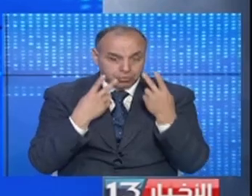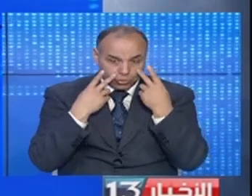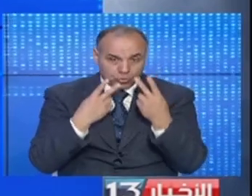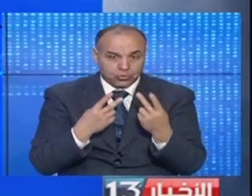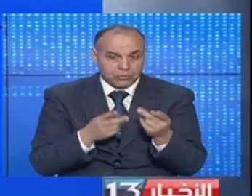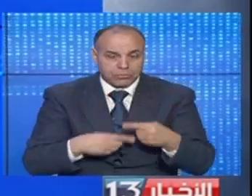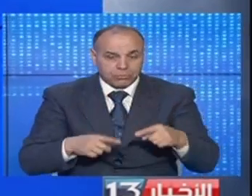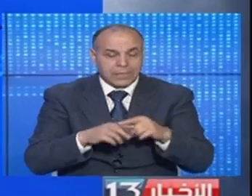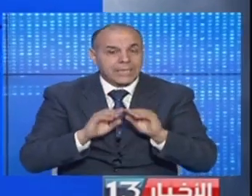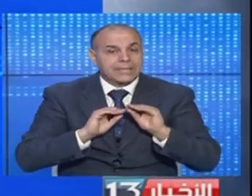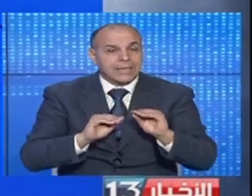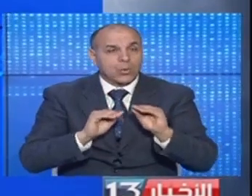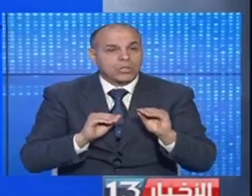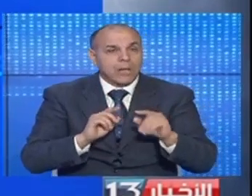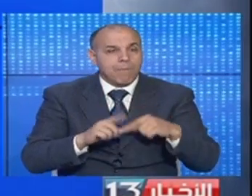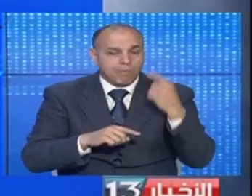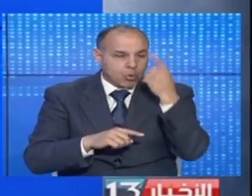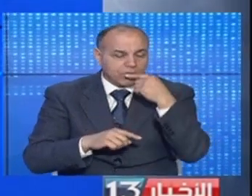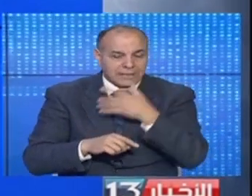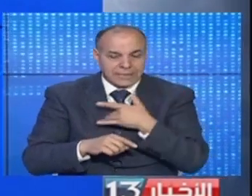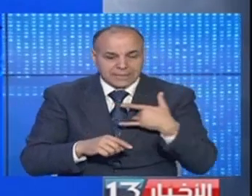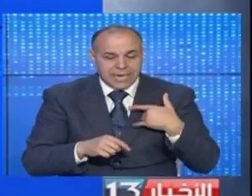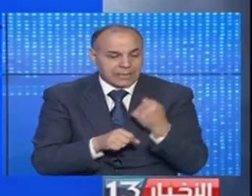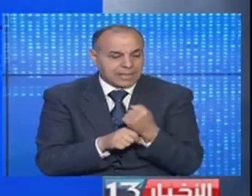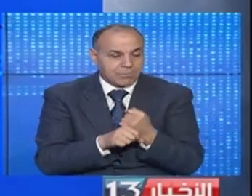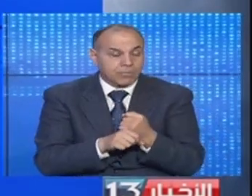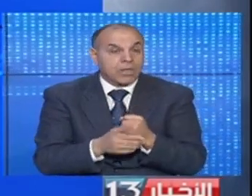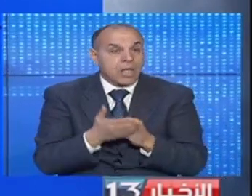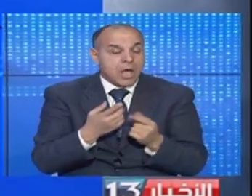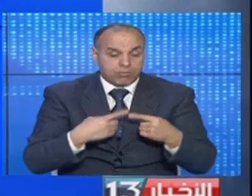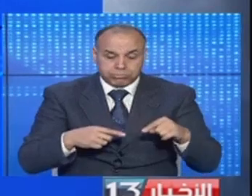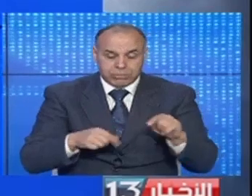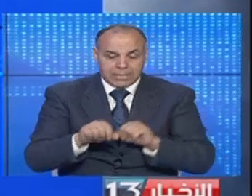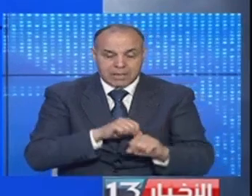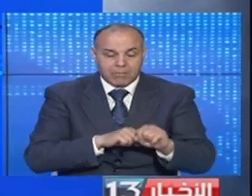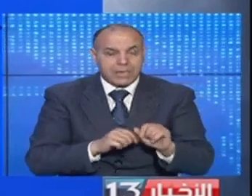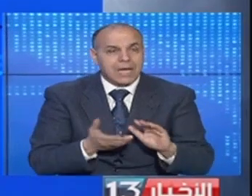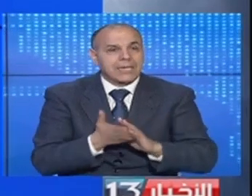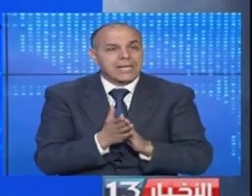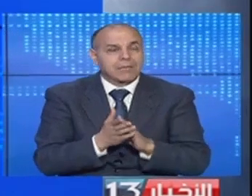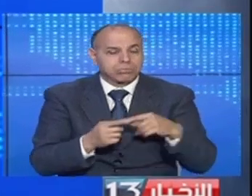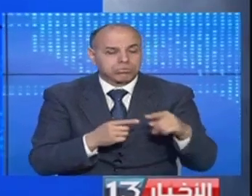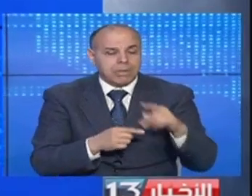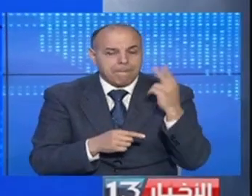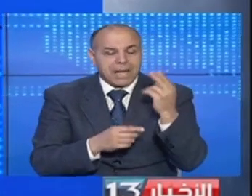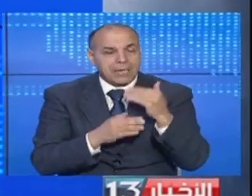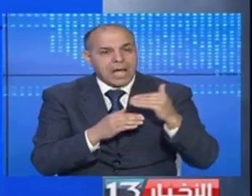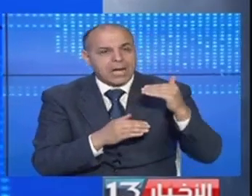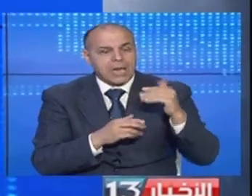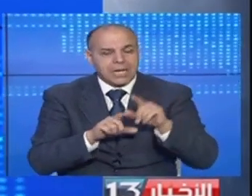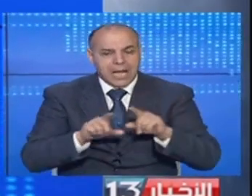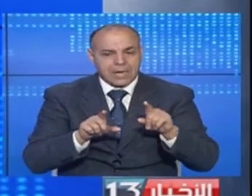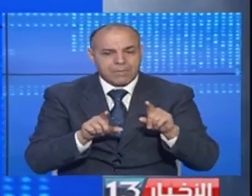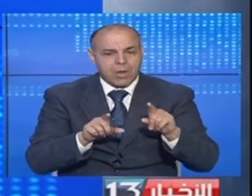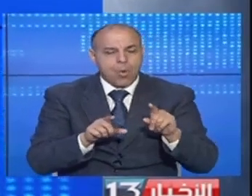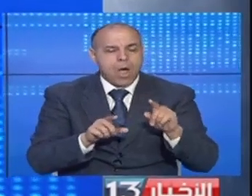ل ورشه تكوينيه في مواصفات السلامه المهنيه ورشه نظمها النادي المطورين بالمعهد العالي للاعلاميه